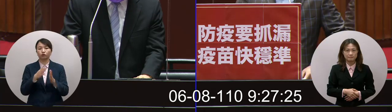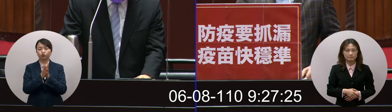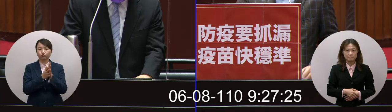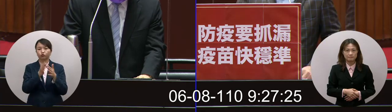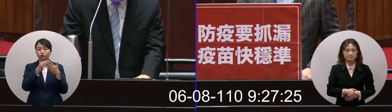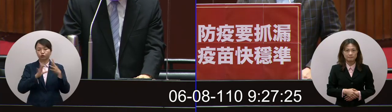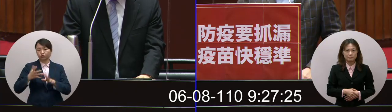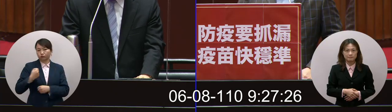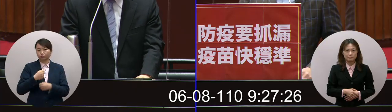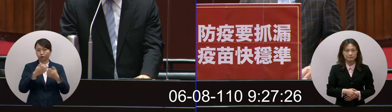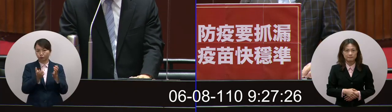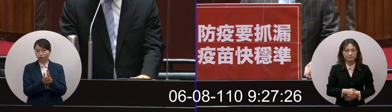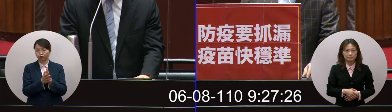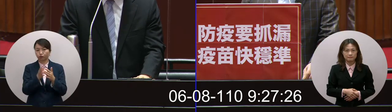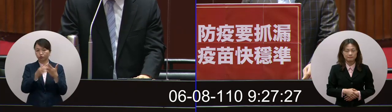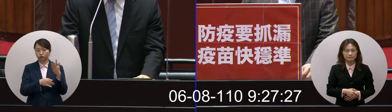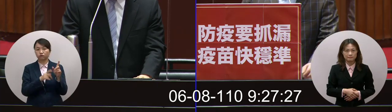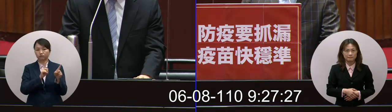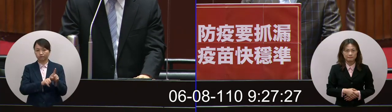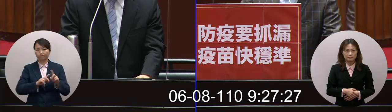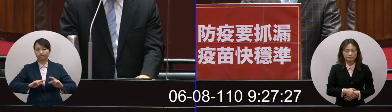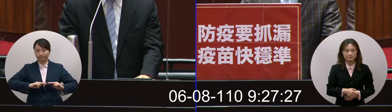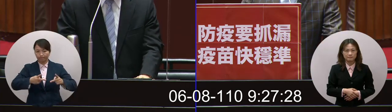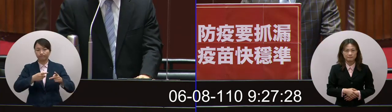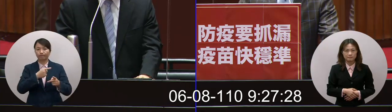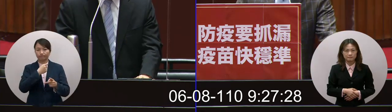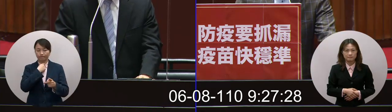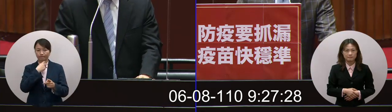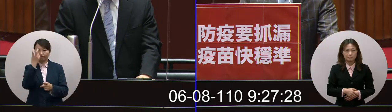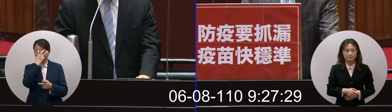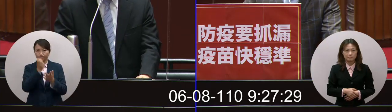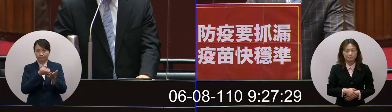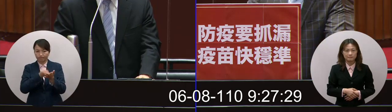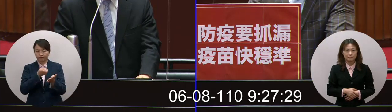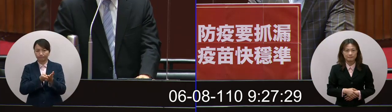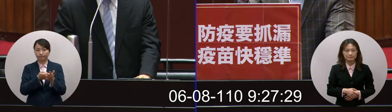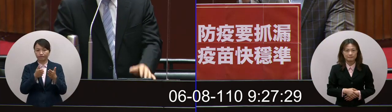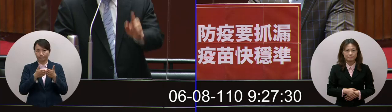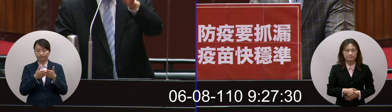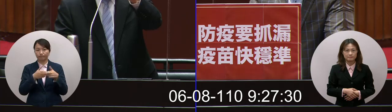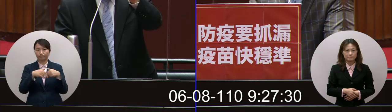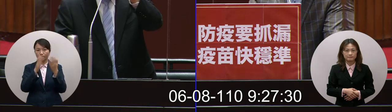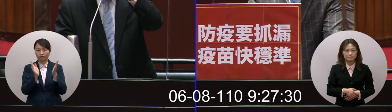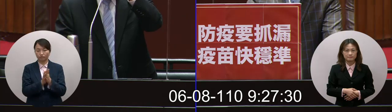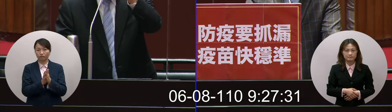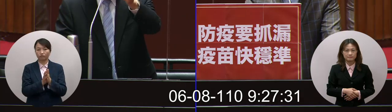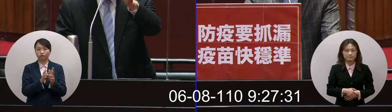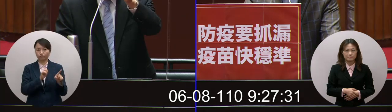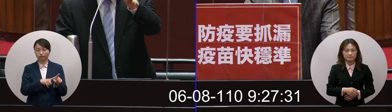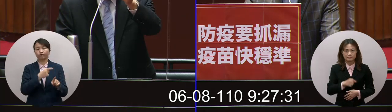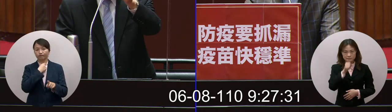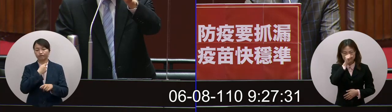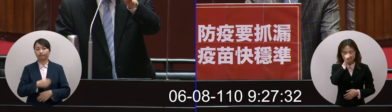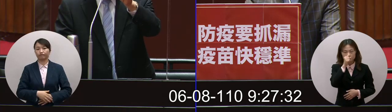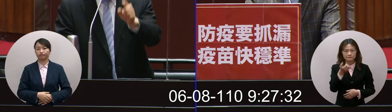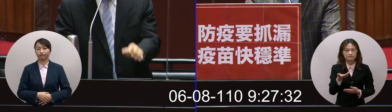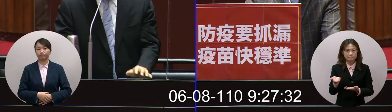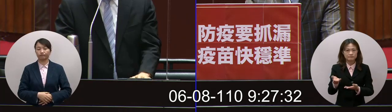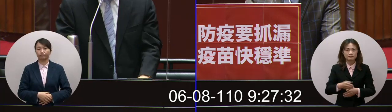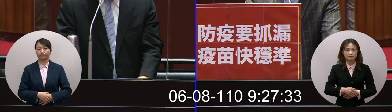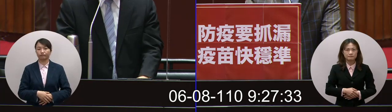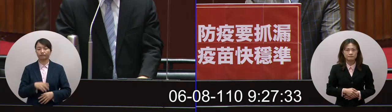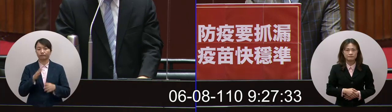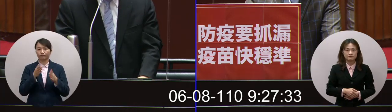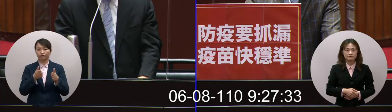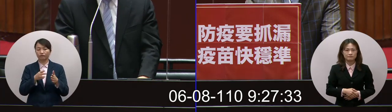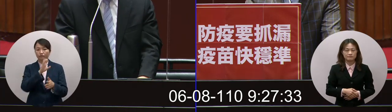求国防部来做改处顶进，要求因做教。 啊，邀请， 用心